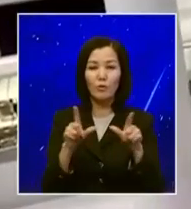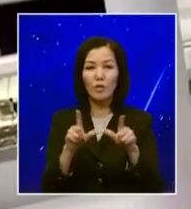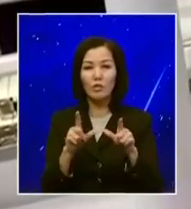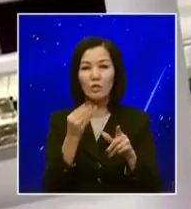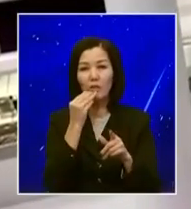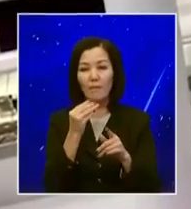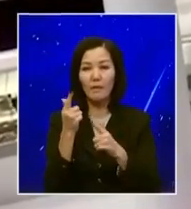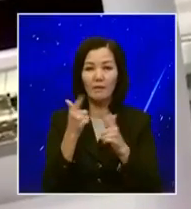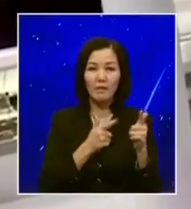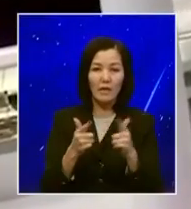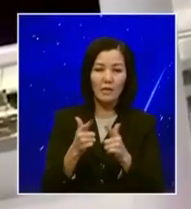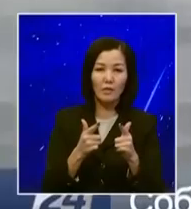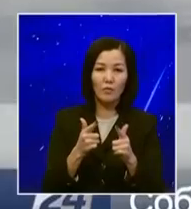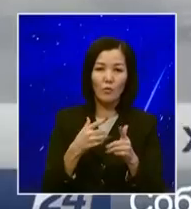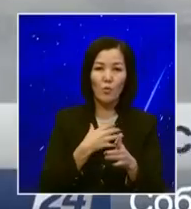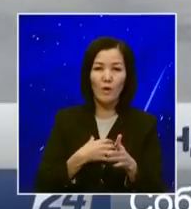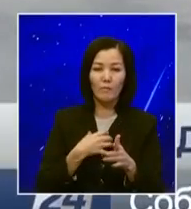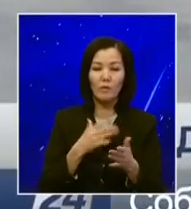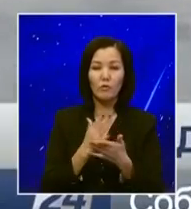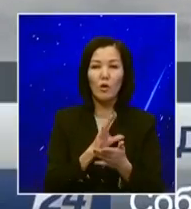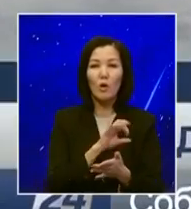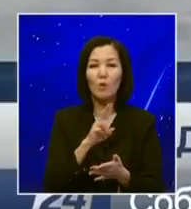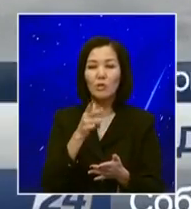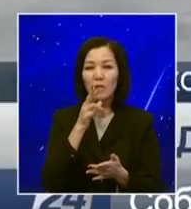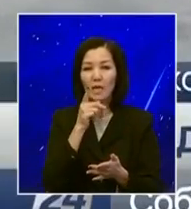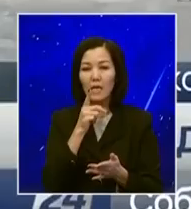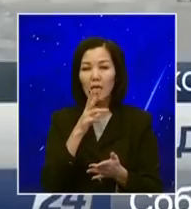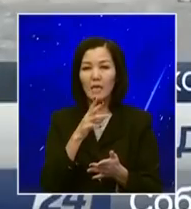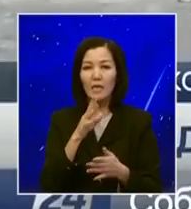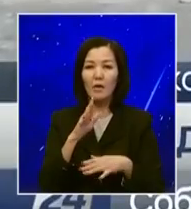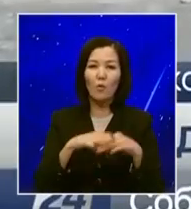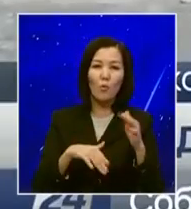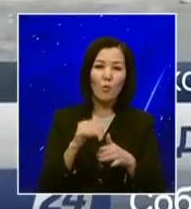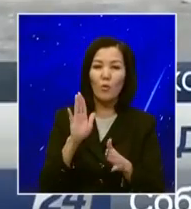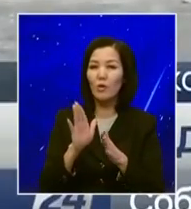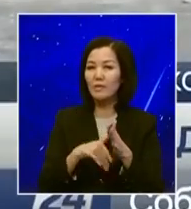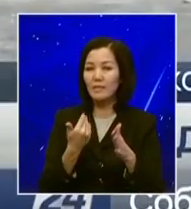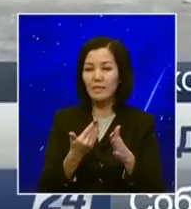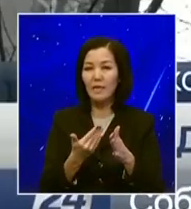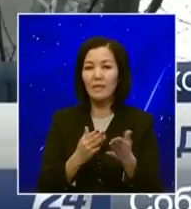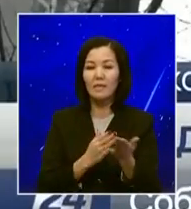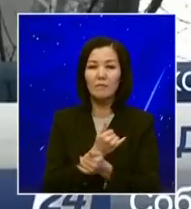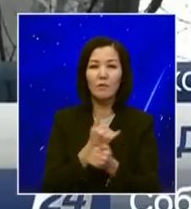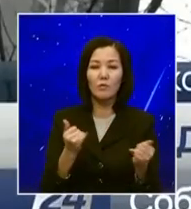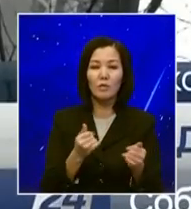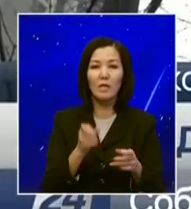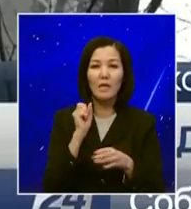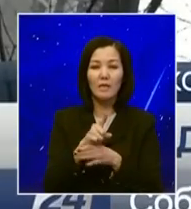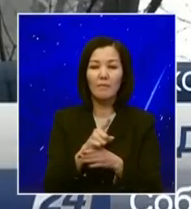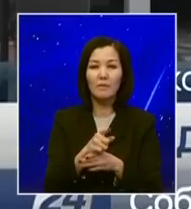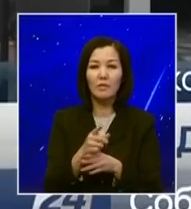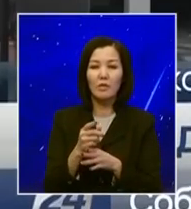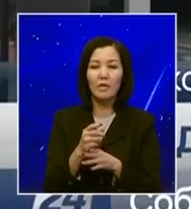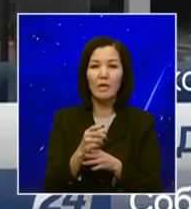ішерасын түгендеудің қамымен жүр. Ал оңтүстік Кореяда қол жеткізбейтін қызмет түрі көбейген. Өйткені тұрғындар тапсырыс жеткізу үшін даяшы